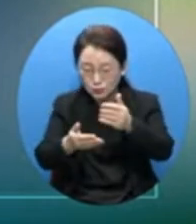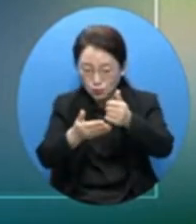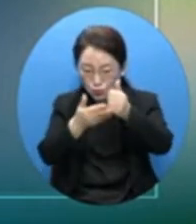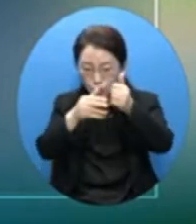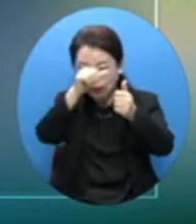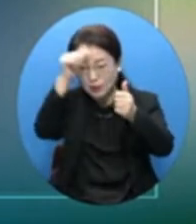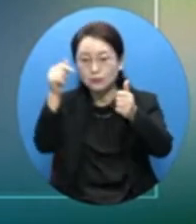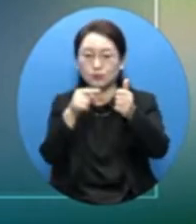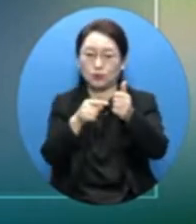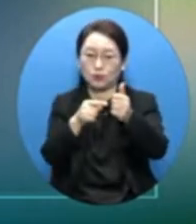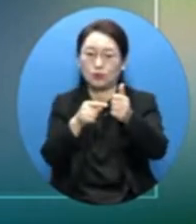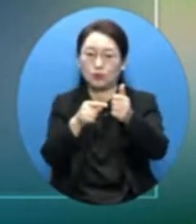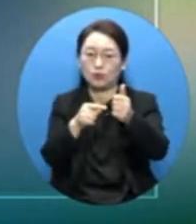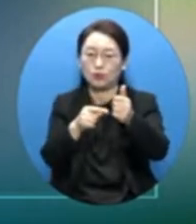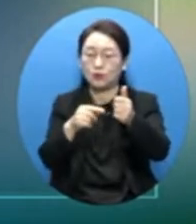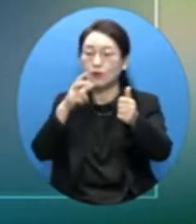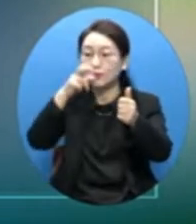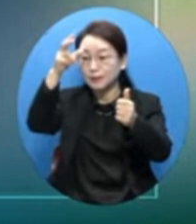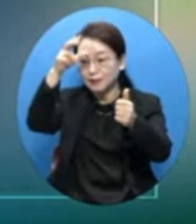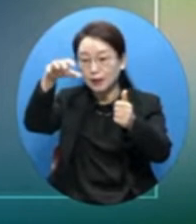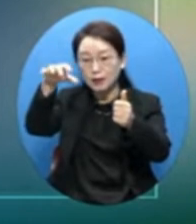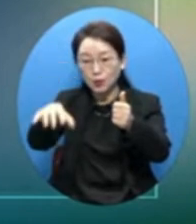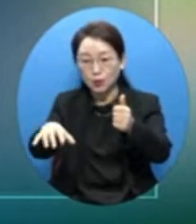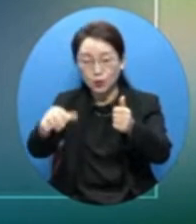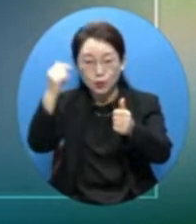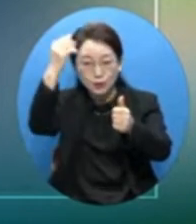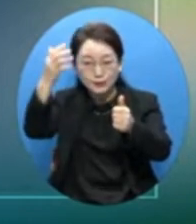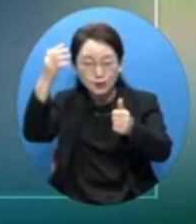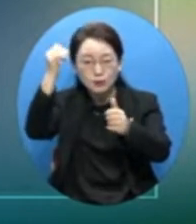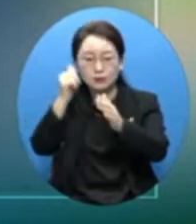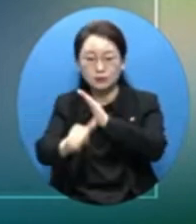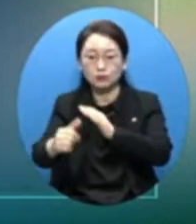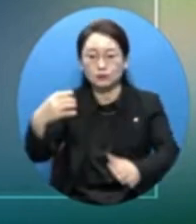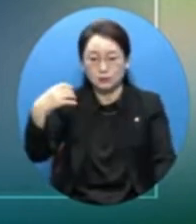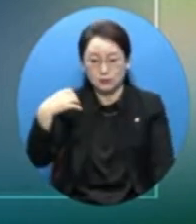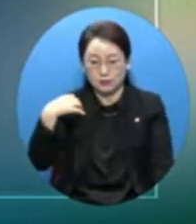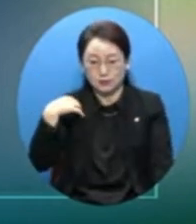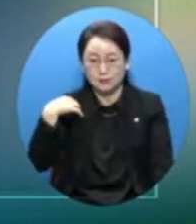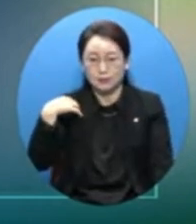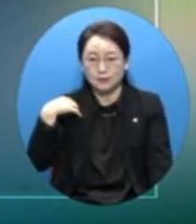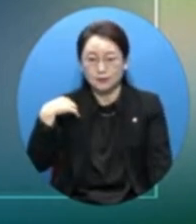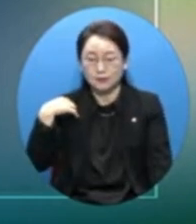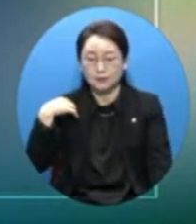장로님이시고 평양의 영적 지도자 되는 이 장로님이